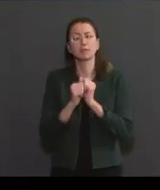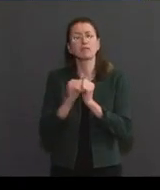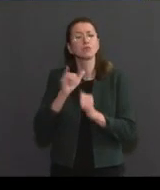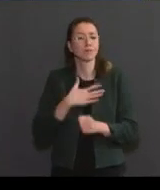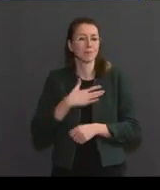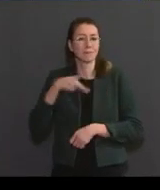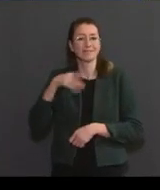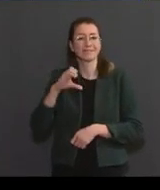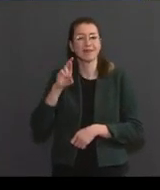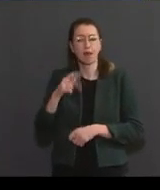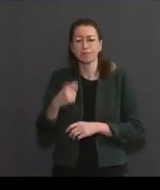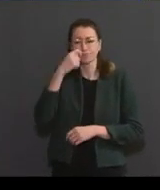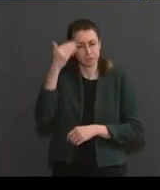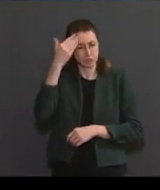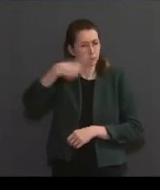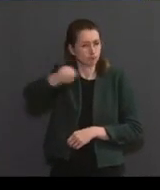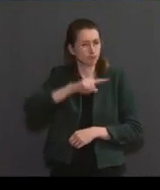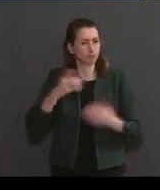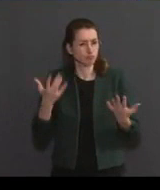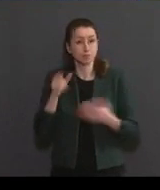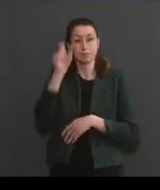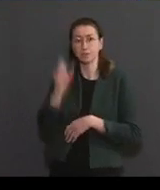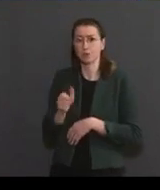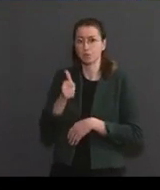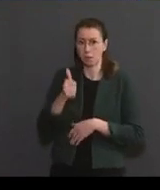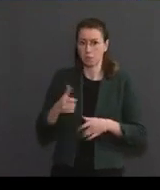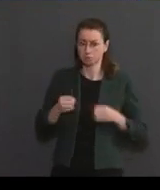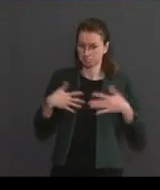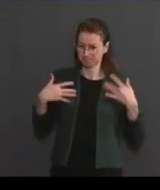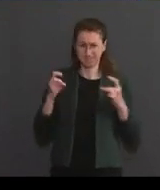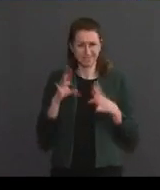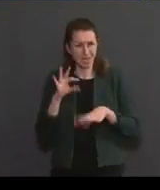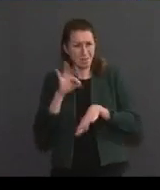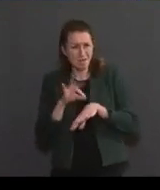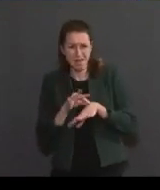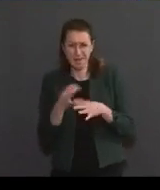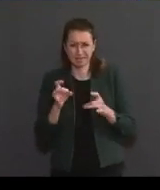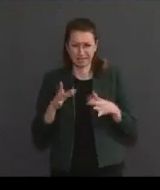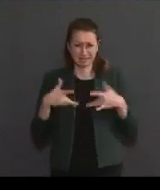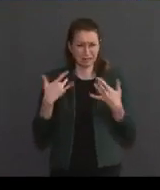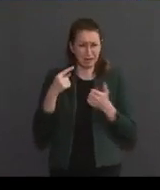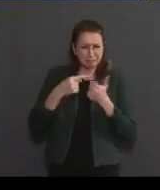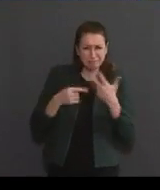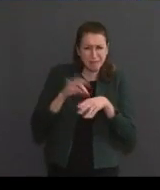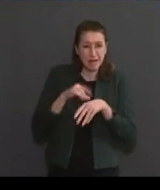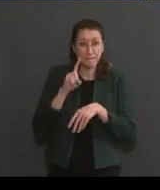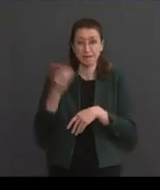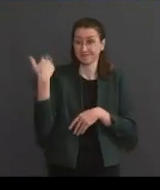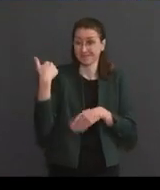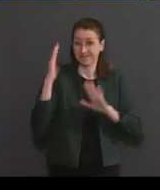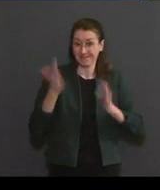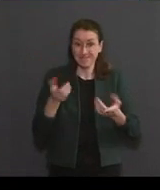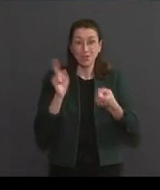patients asymptomatiques, ils n'ont aucune plainte, mais qui soit ont été des contacts à haut risque de